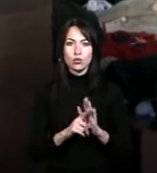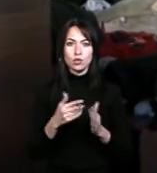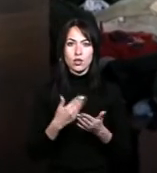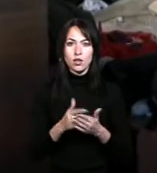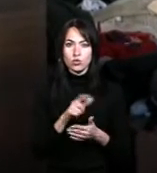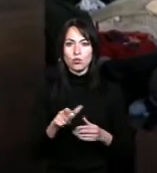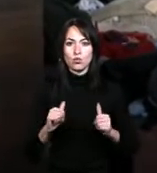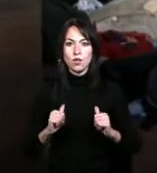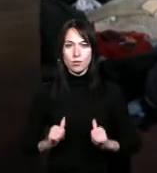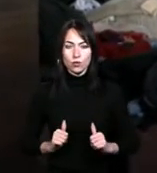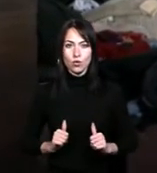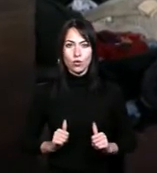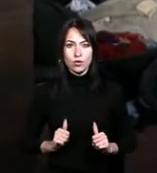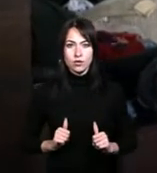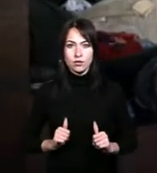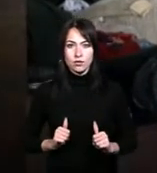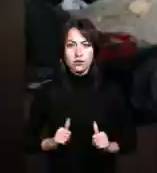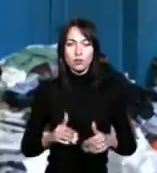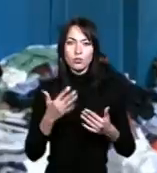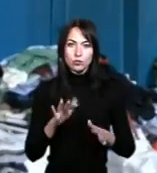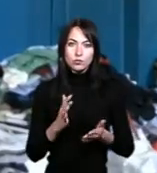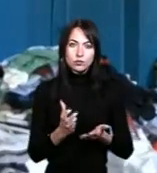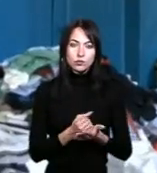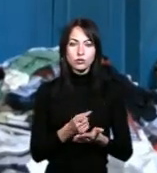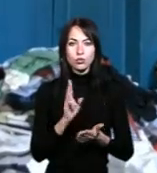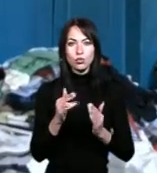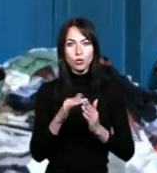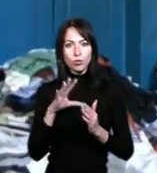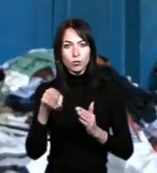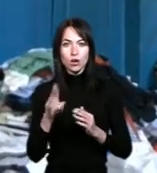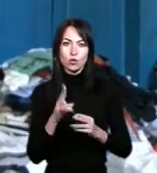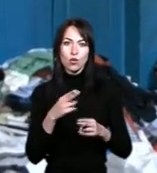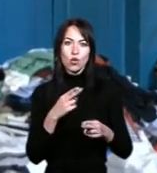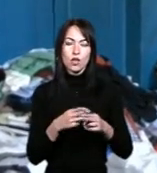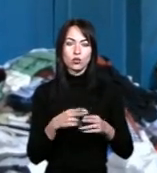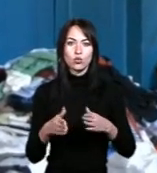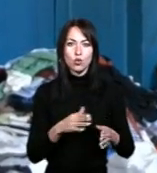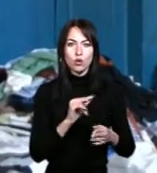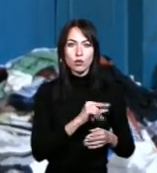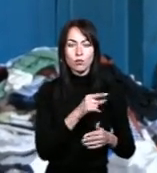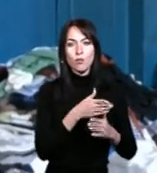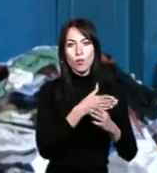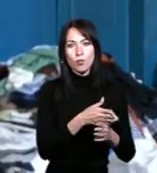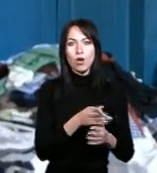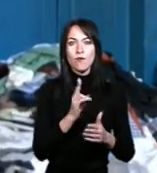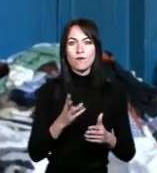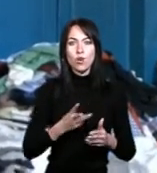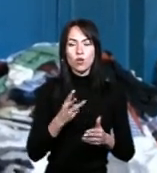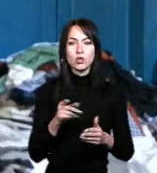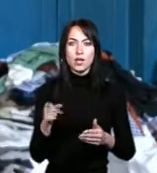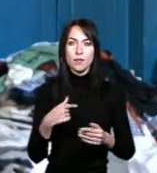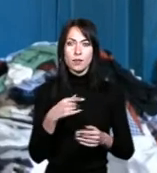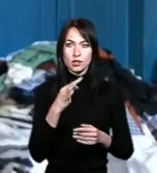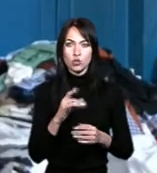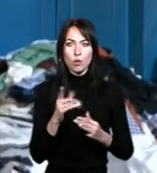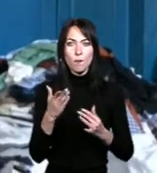як? Уже дома понаходили десь. Хто на железній дорозі робота, тим допомагають. Волонтери. Там одному сказали, що